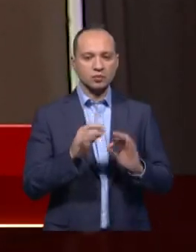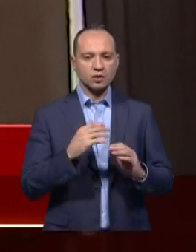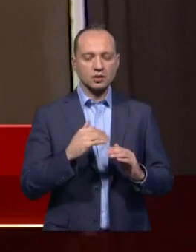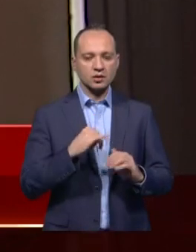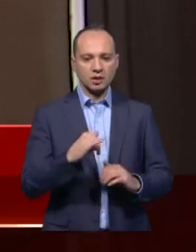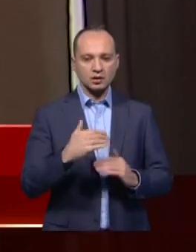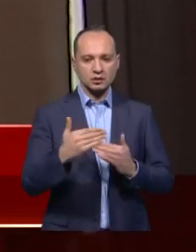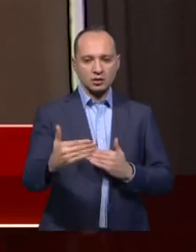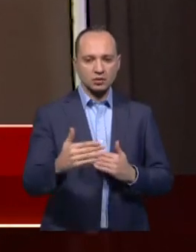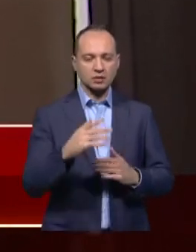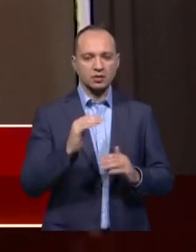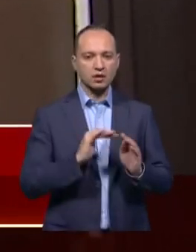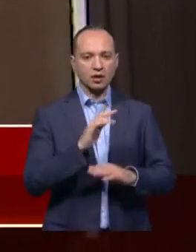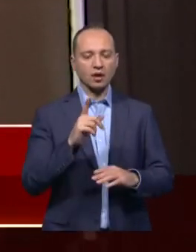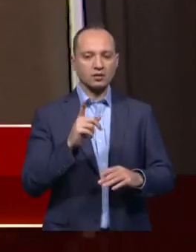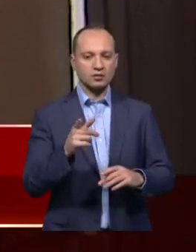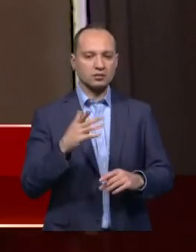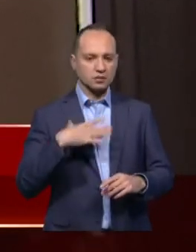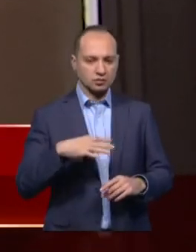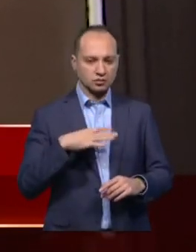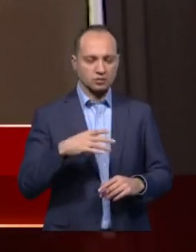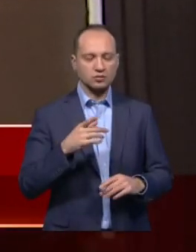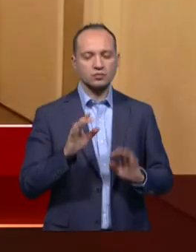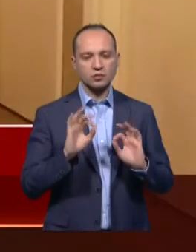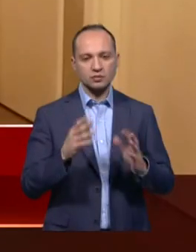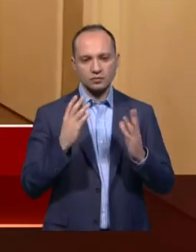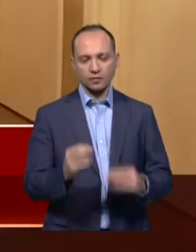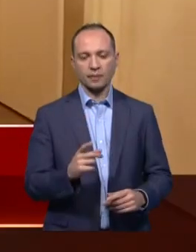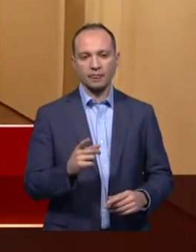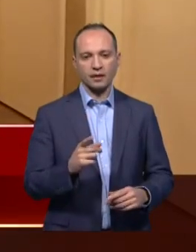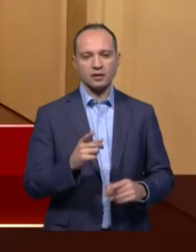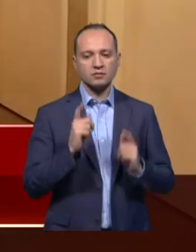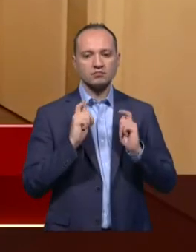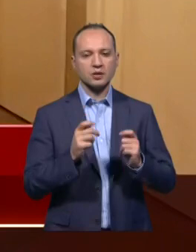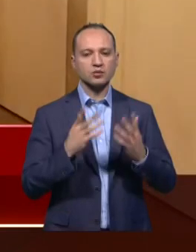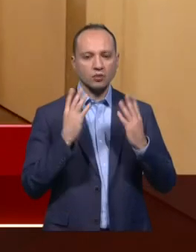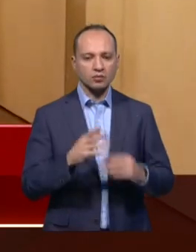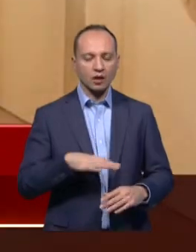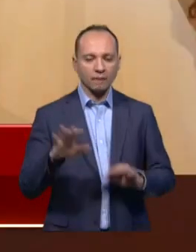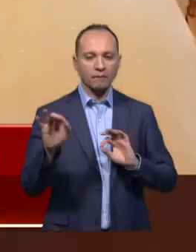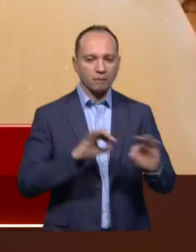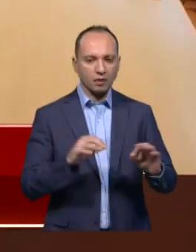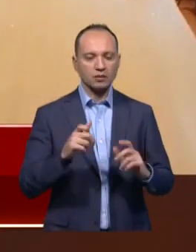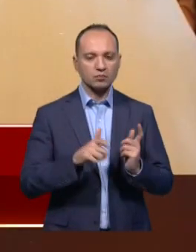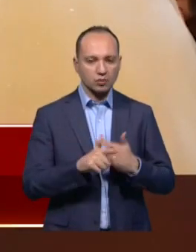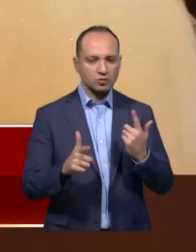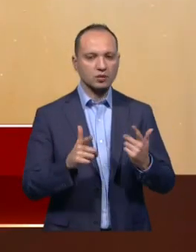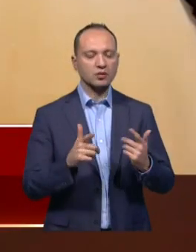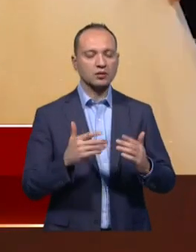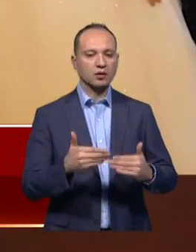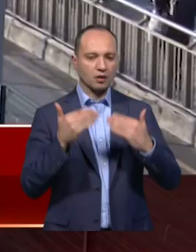temasını azaltılacak bir hayat tarzı istiyoruz yani mümkün olduğunca zaruri olmayan bütün planlar projeler